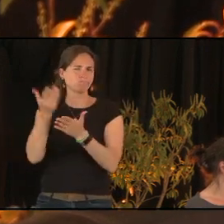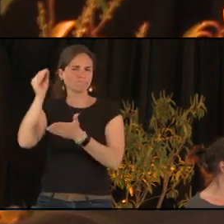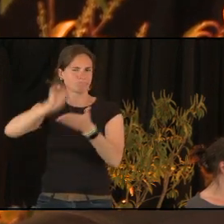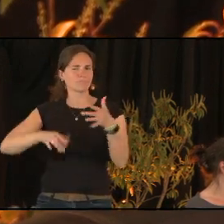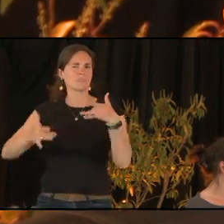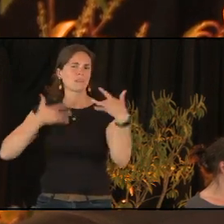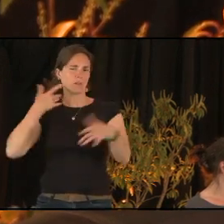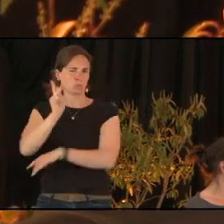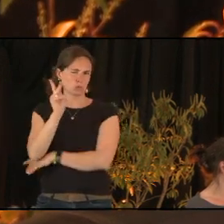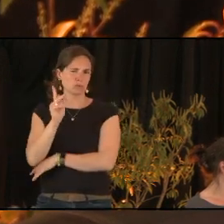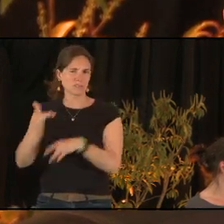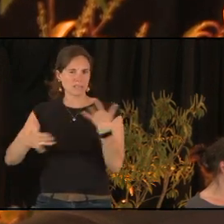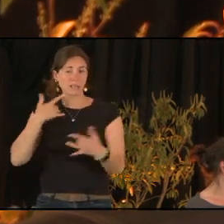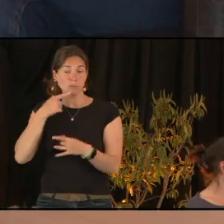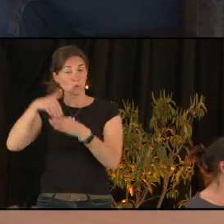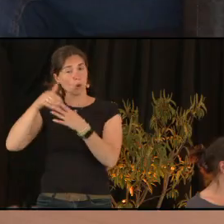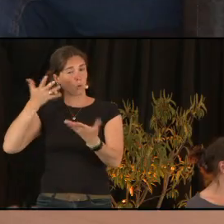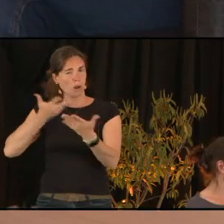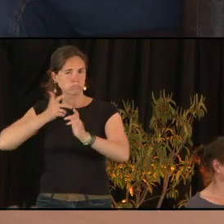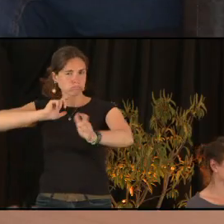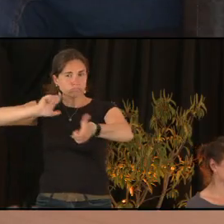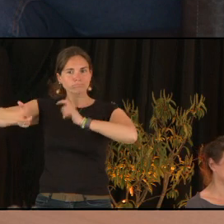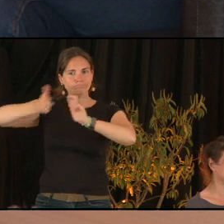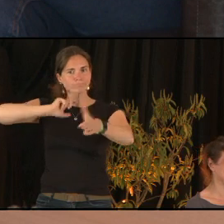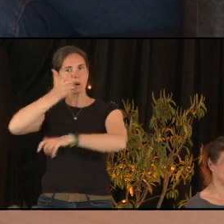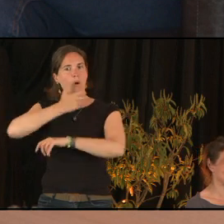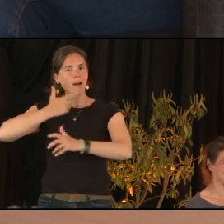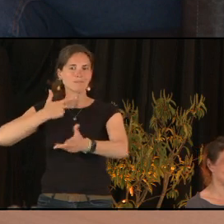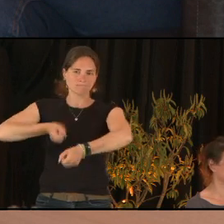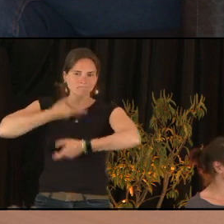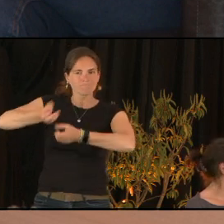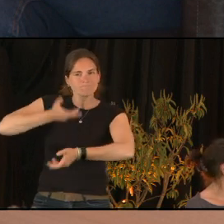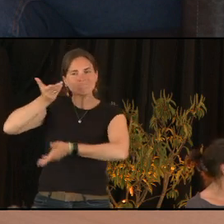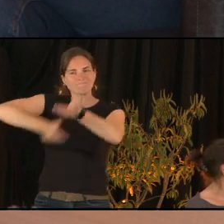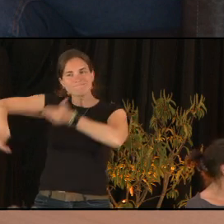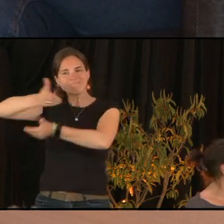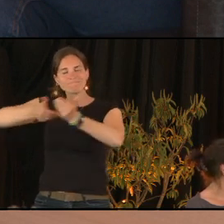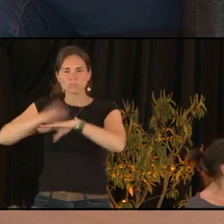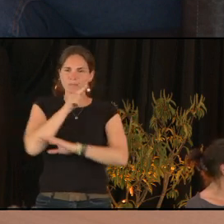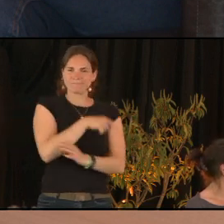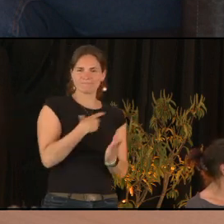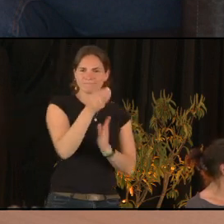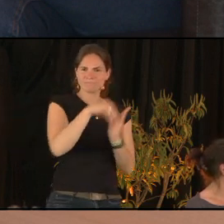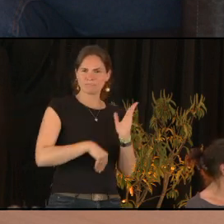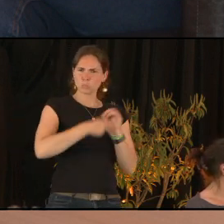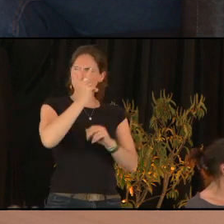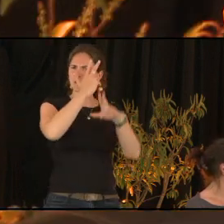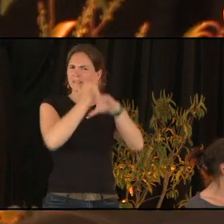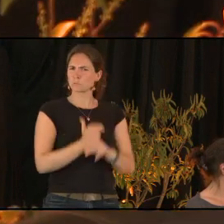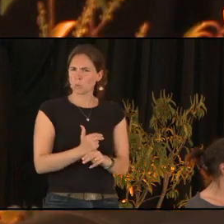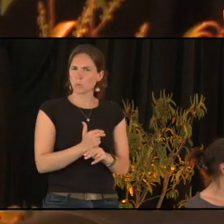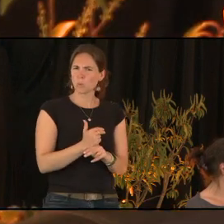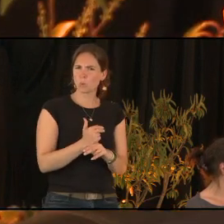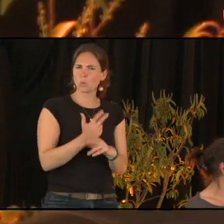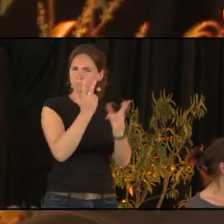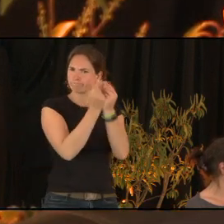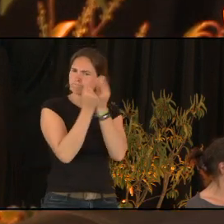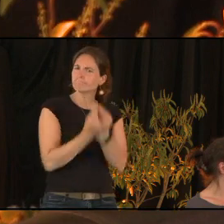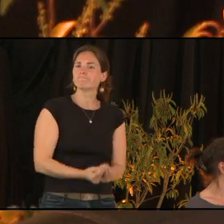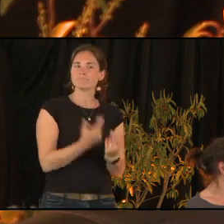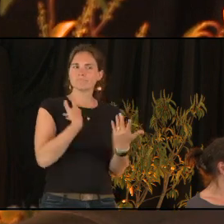et c'est beaucoup de dialogue. C'est beaucoup dans l'oralité. Et là, quand j'ai commencé à écrire ce texte, c'était de la description. Et je me suis beaucoup amusée, en